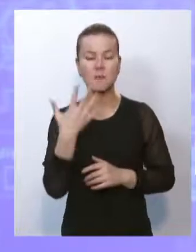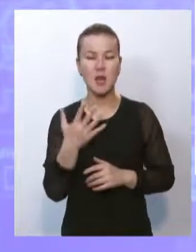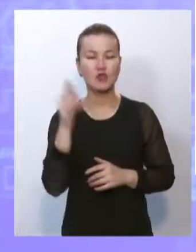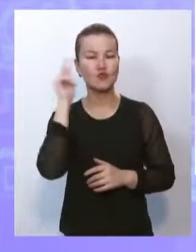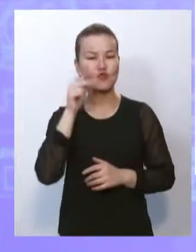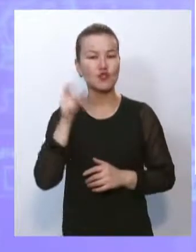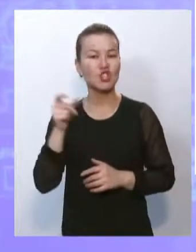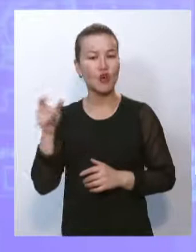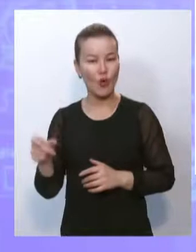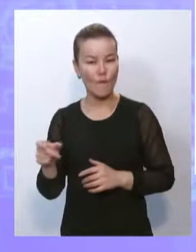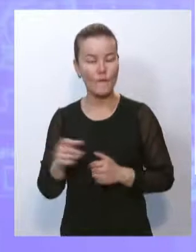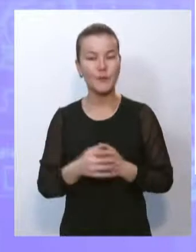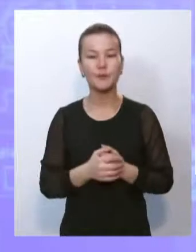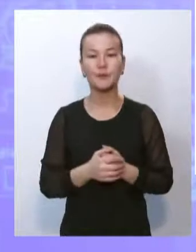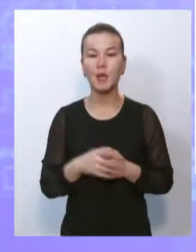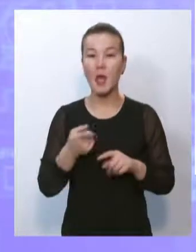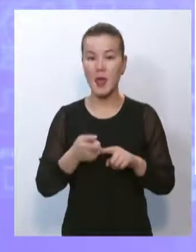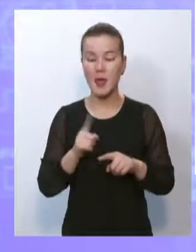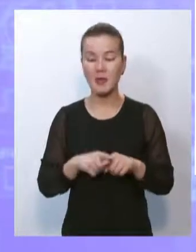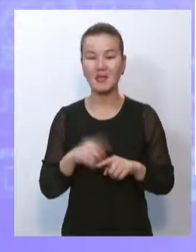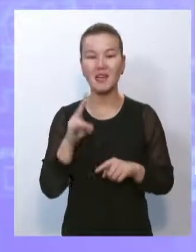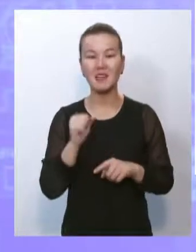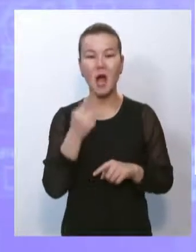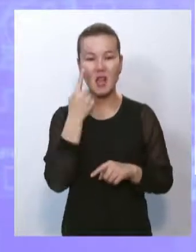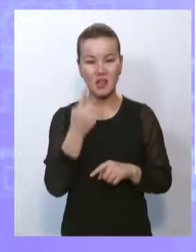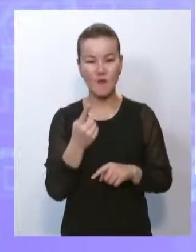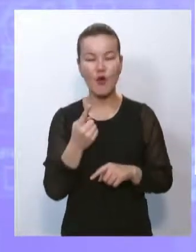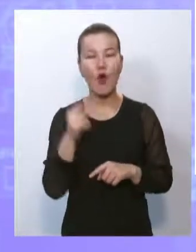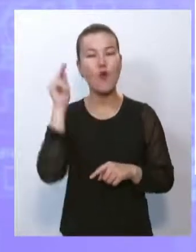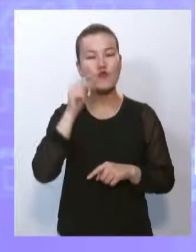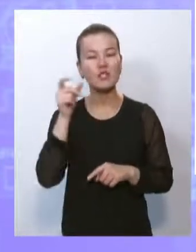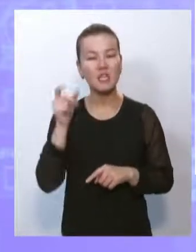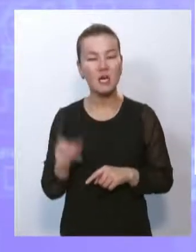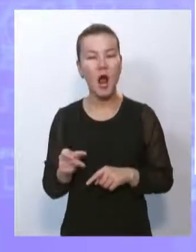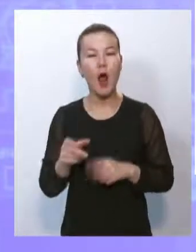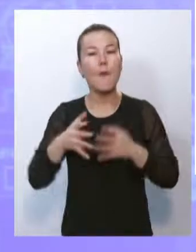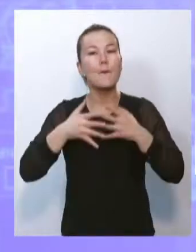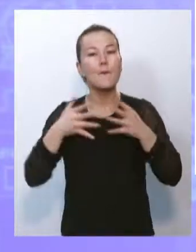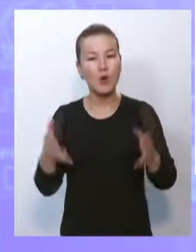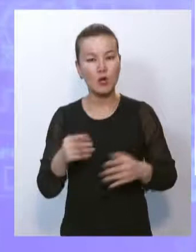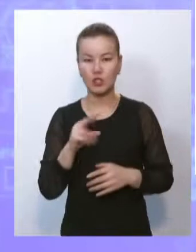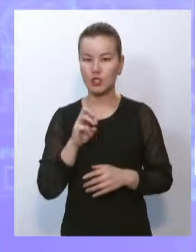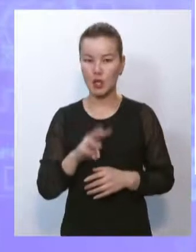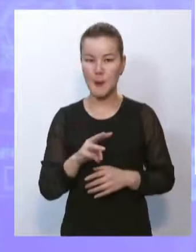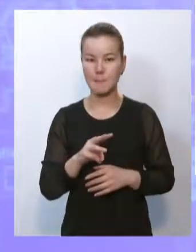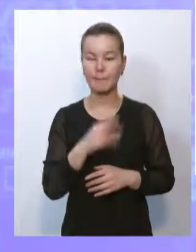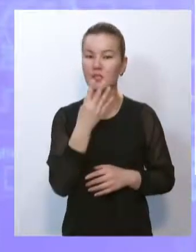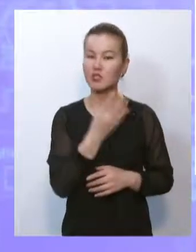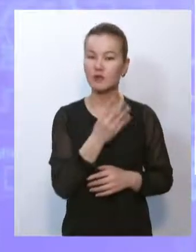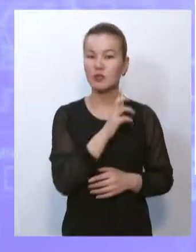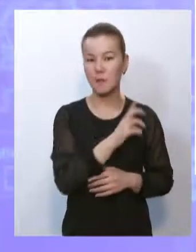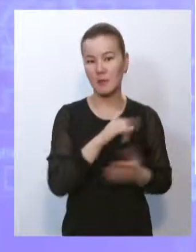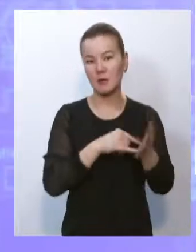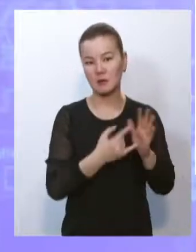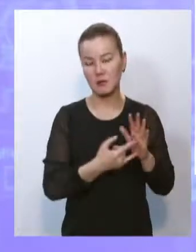учеников это на одного ученика больше чем в 4